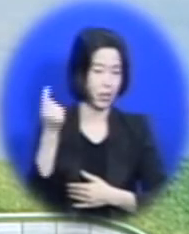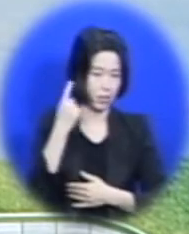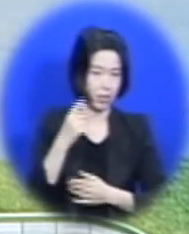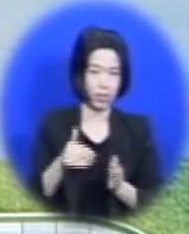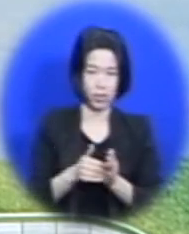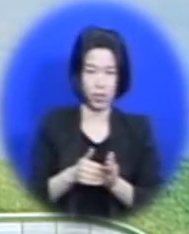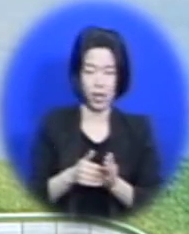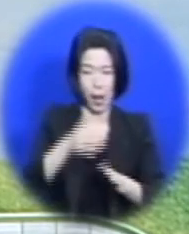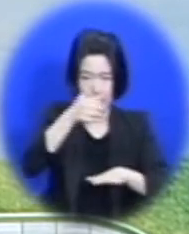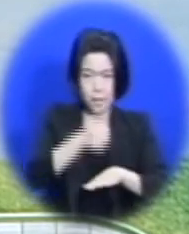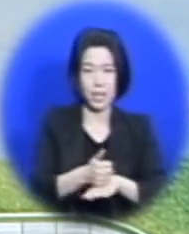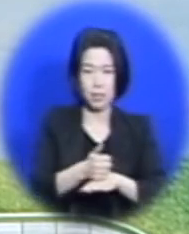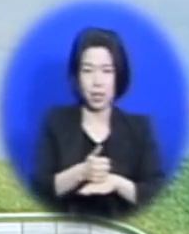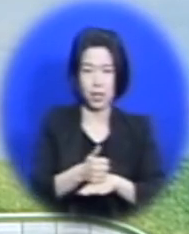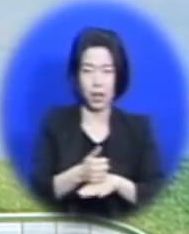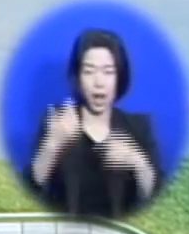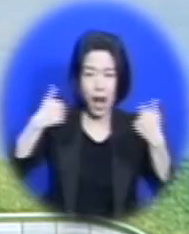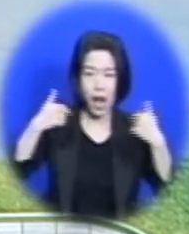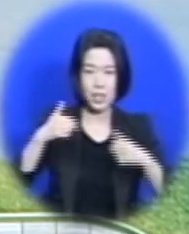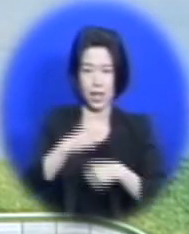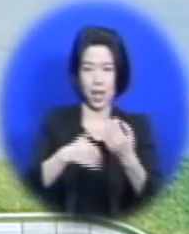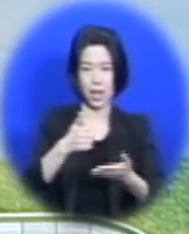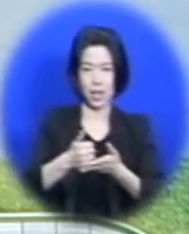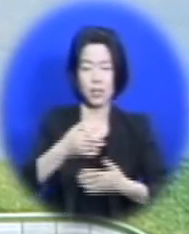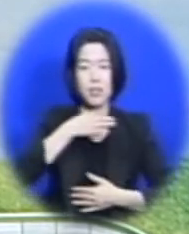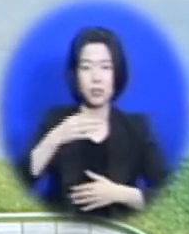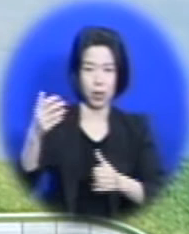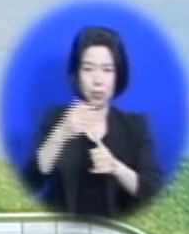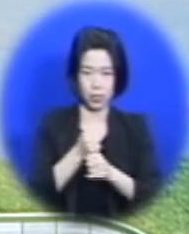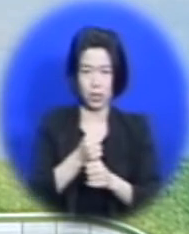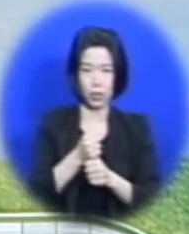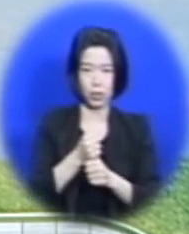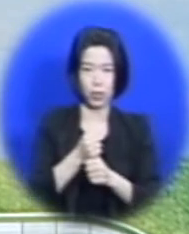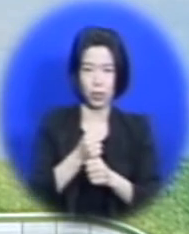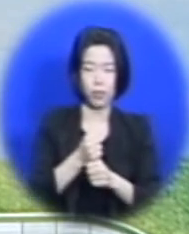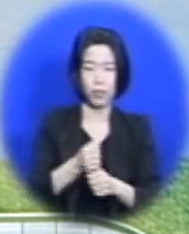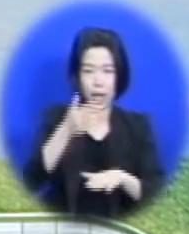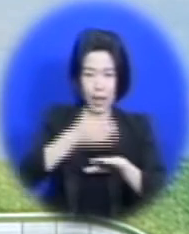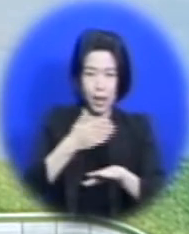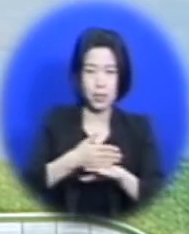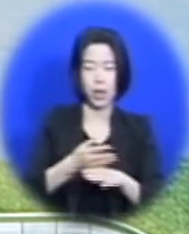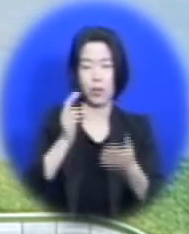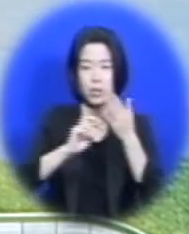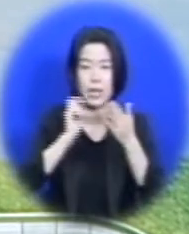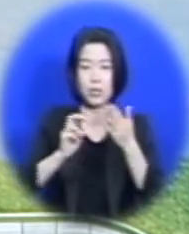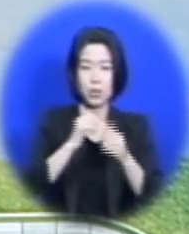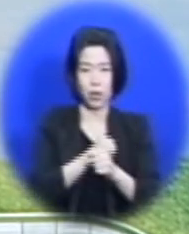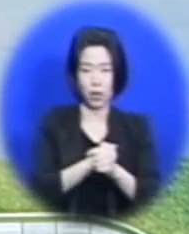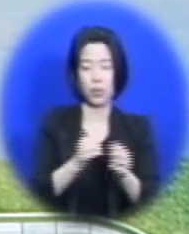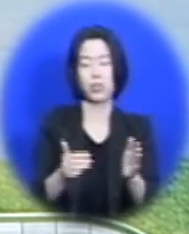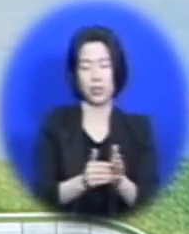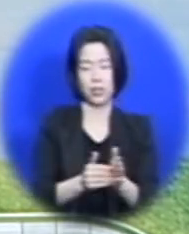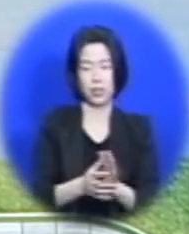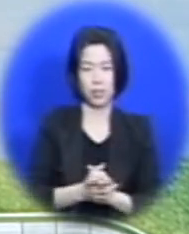듣습니다. 그리고 마지막에는 항상 하나님의 음성을 붙잡고 감사하고 찬송하고 그리고